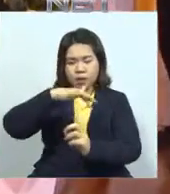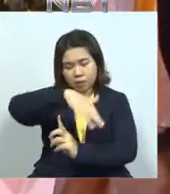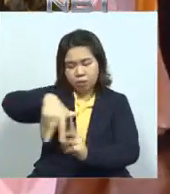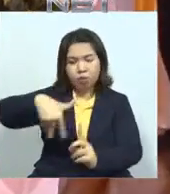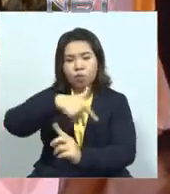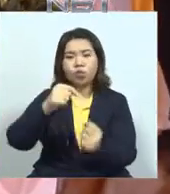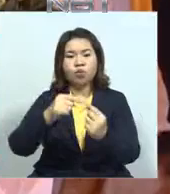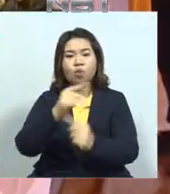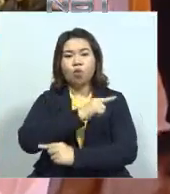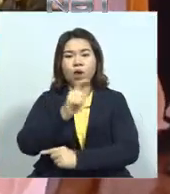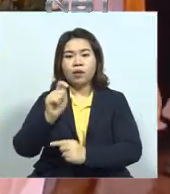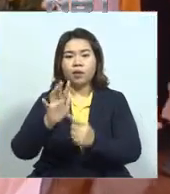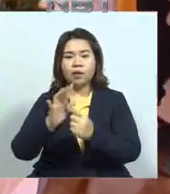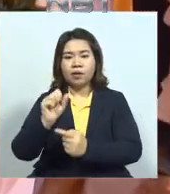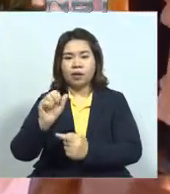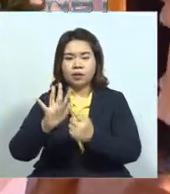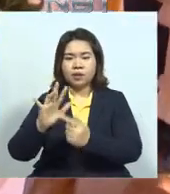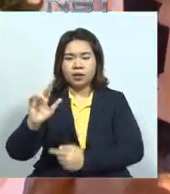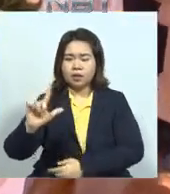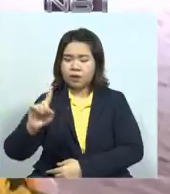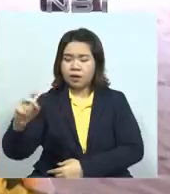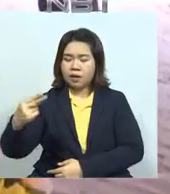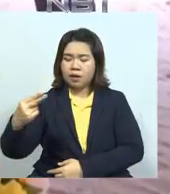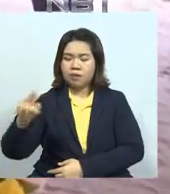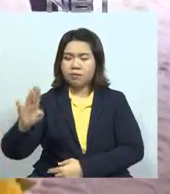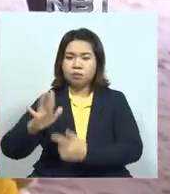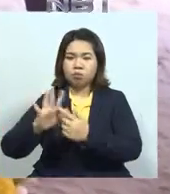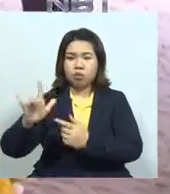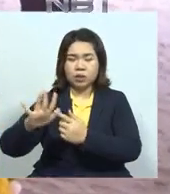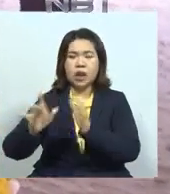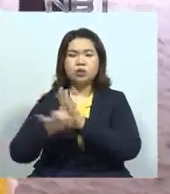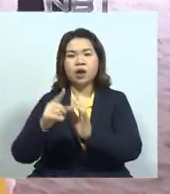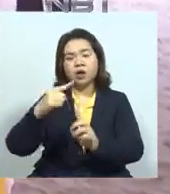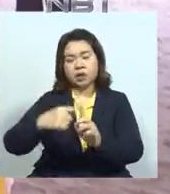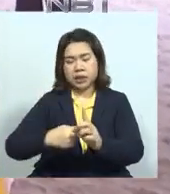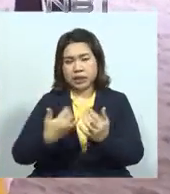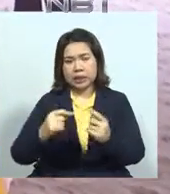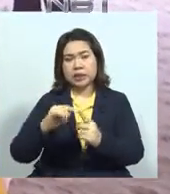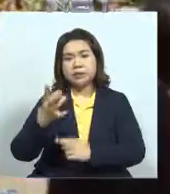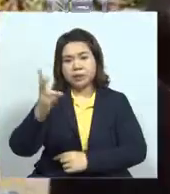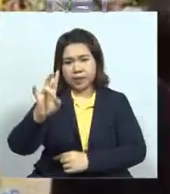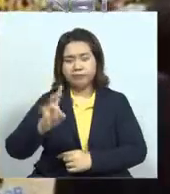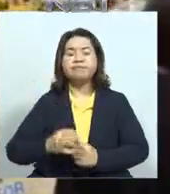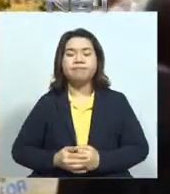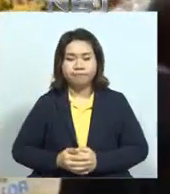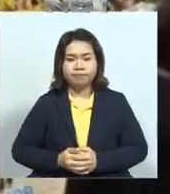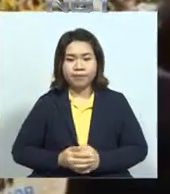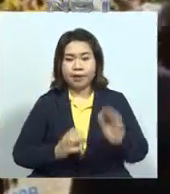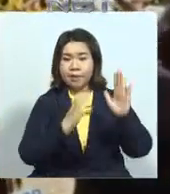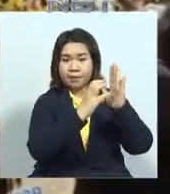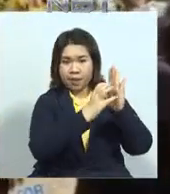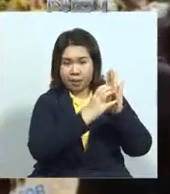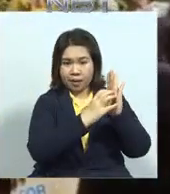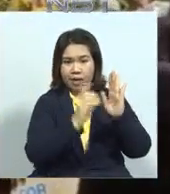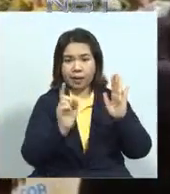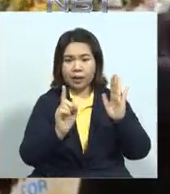ในวันอาสาฬหบูชาโดยงานเนี่ยจะมีไปจนถึงวันที่17กรกฎาคมนี้ค่ะขึ้นมาถัดมาที่ภาคกลางกันบ้างคุณผู้ช